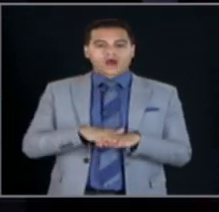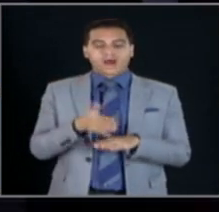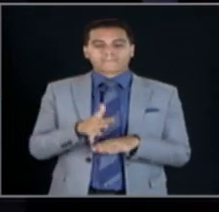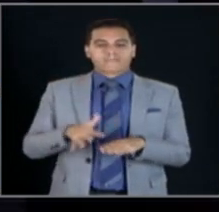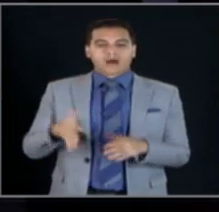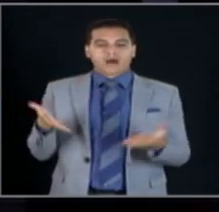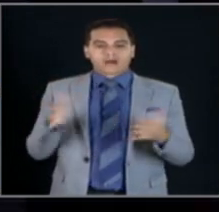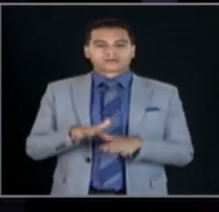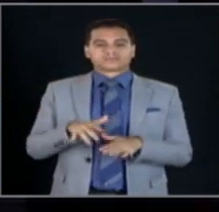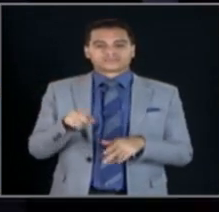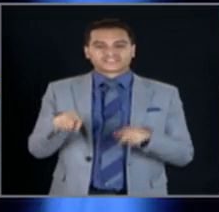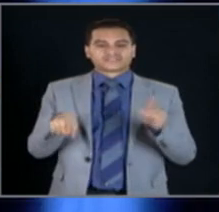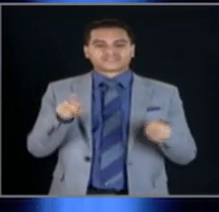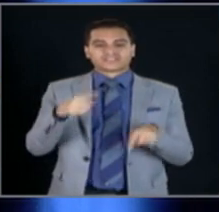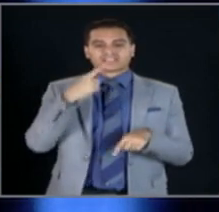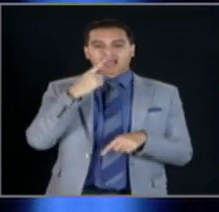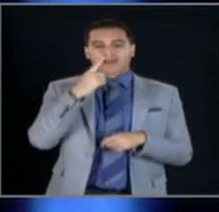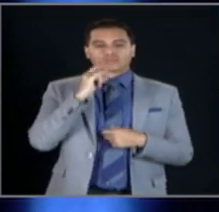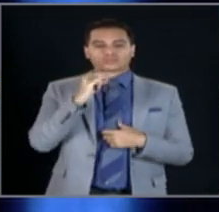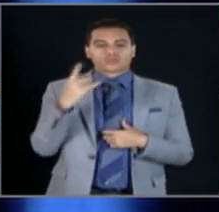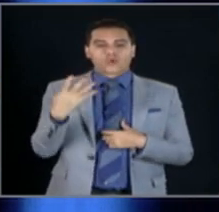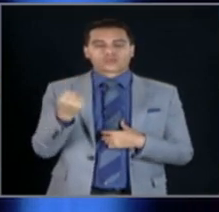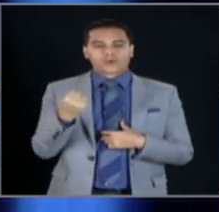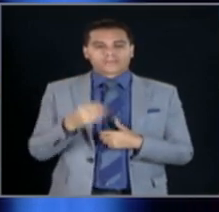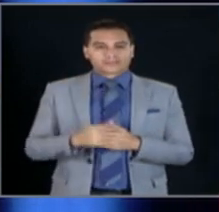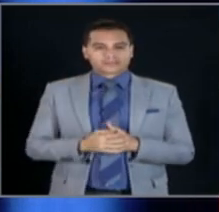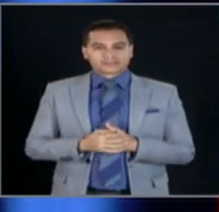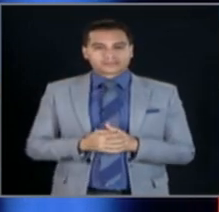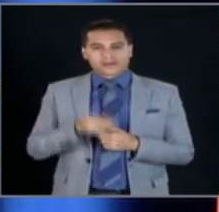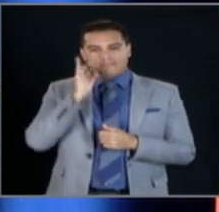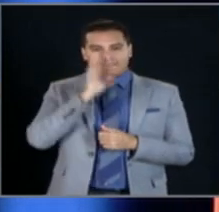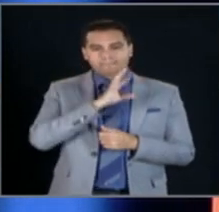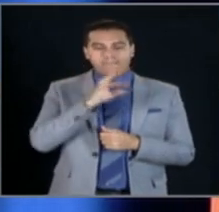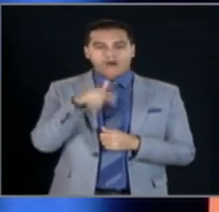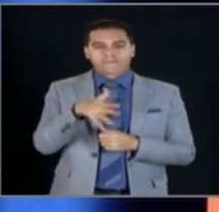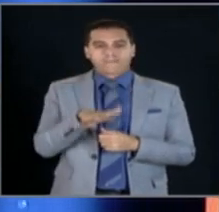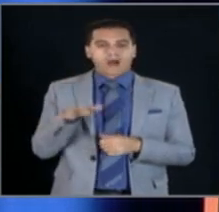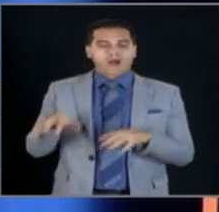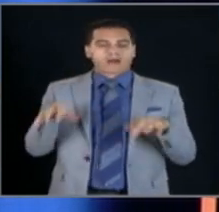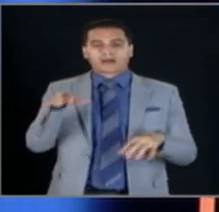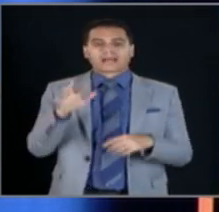عام 1541 فما هو